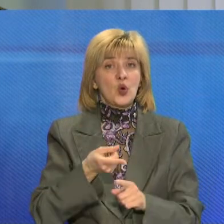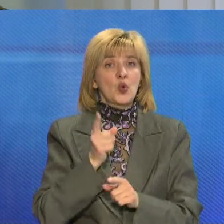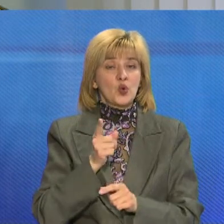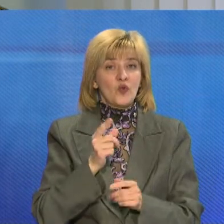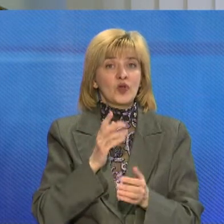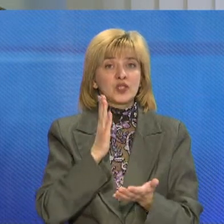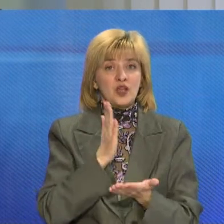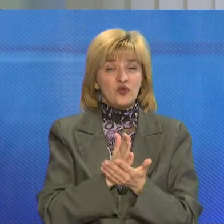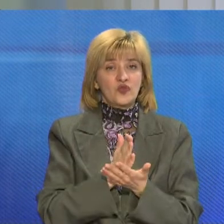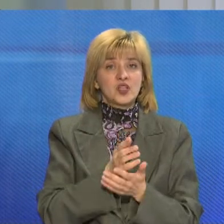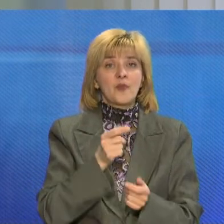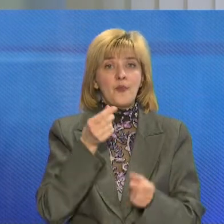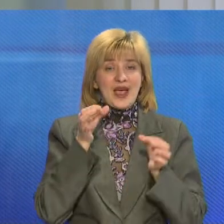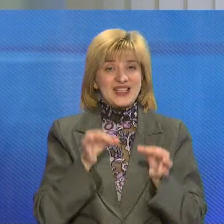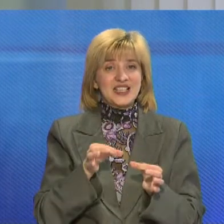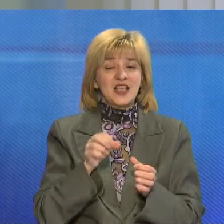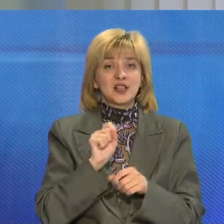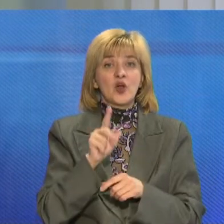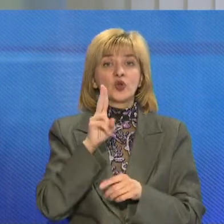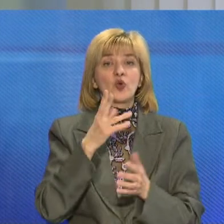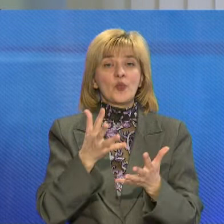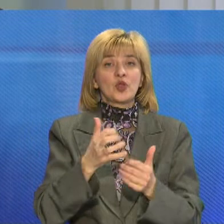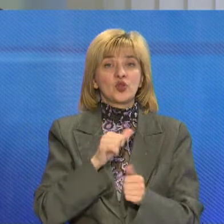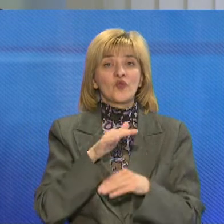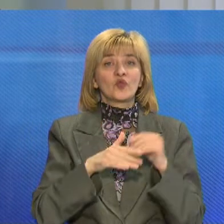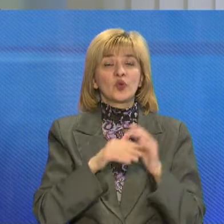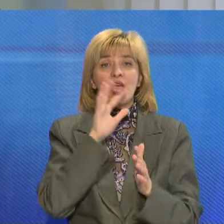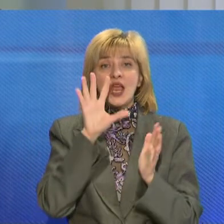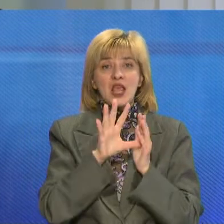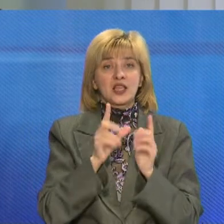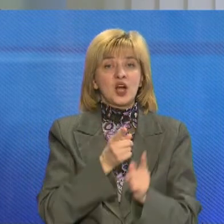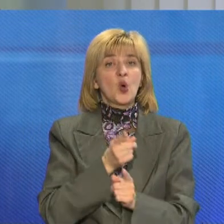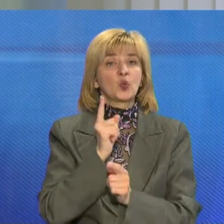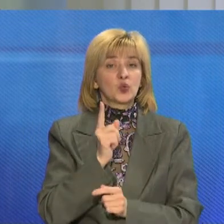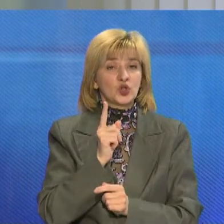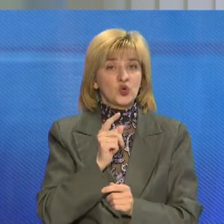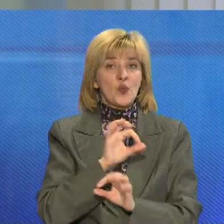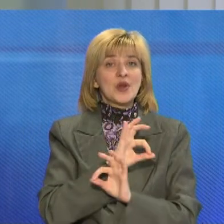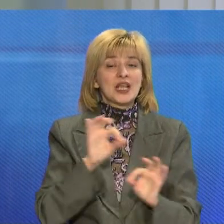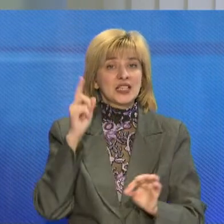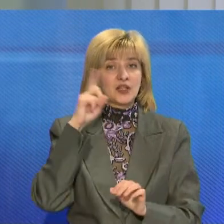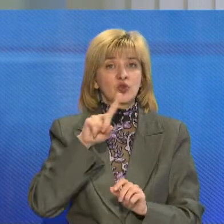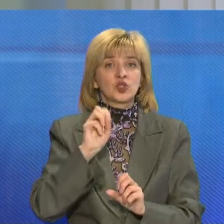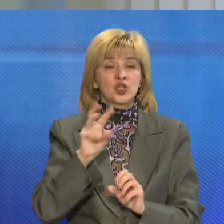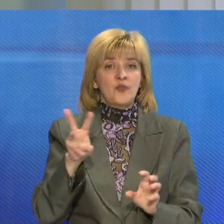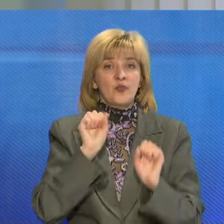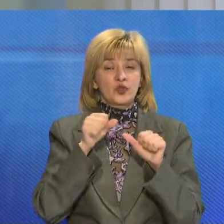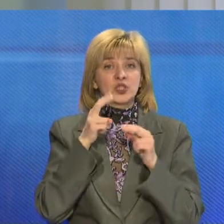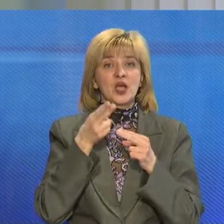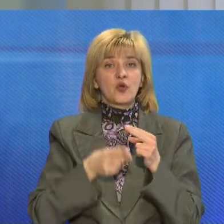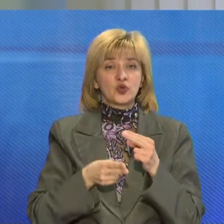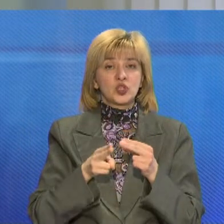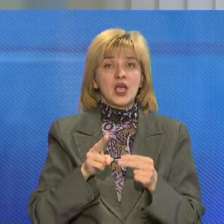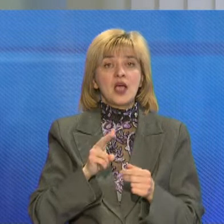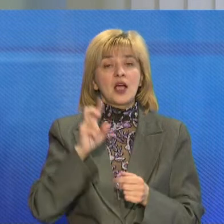поистине золотым. Те, кто берет в руки электроудочку, прекрасно осведомлены, чем это может закончиться. Государственная инспекция